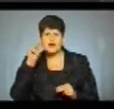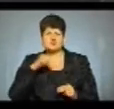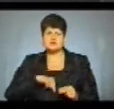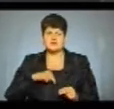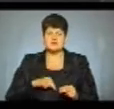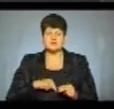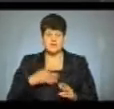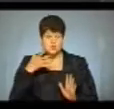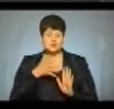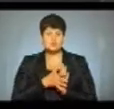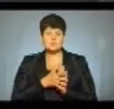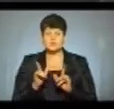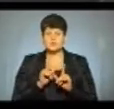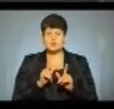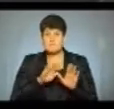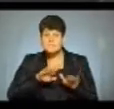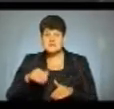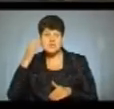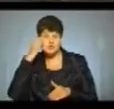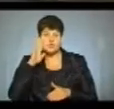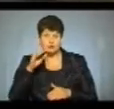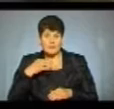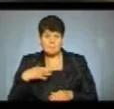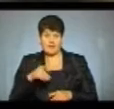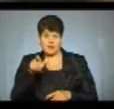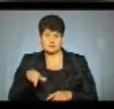вона зрозуміє, що після чорної смуги йде біла.